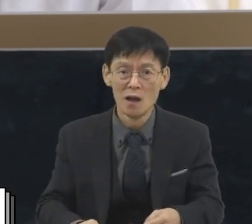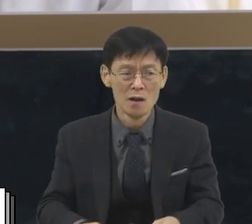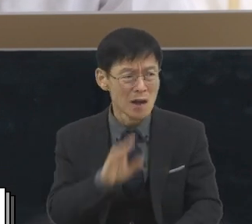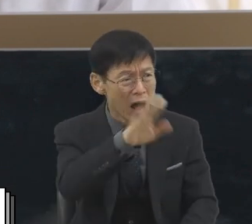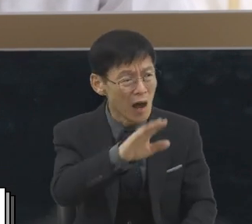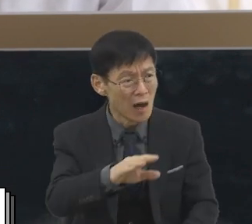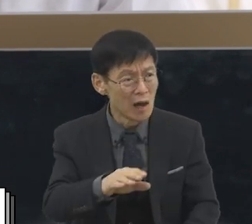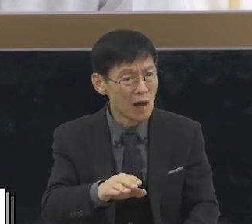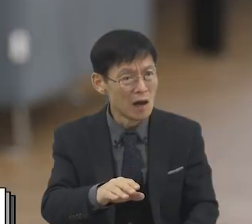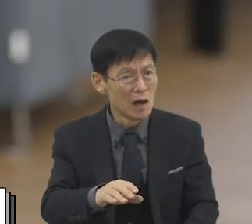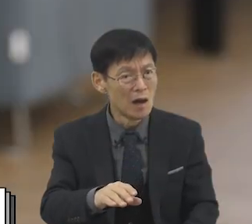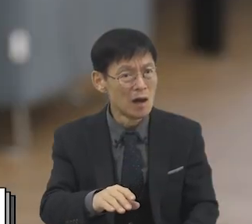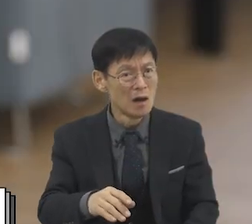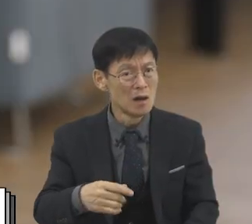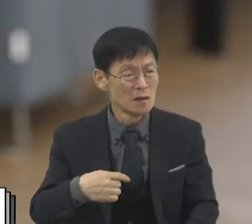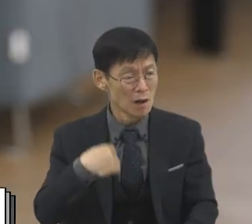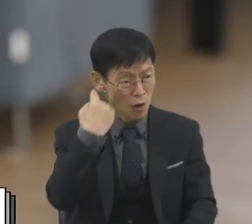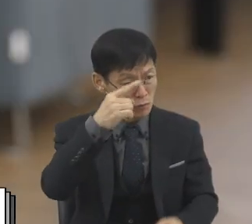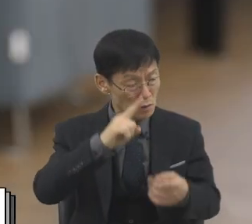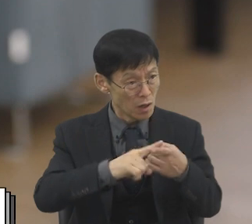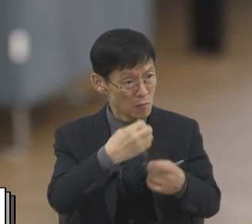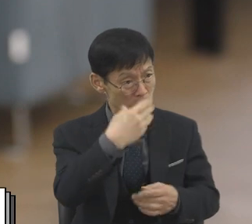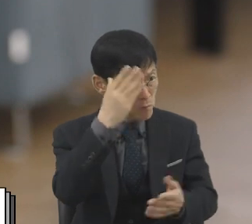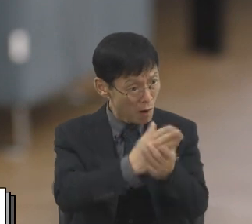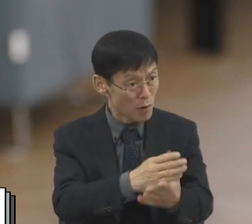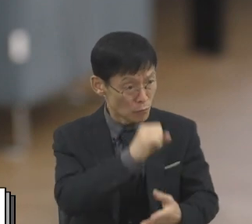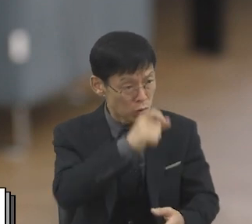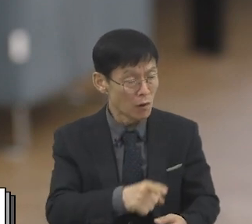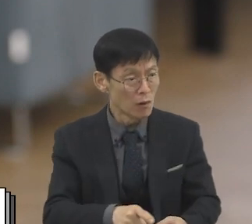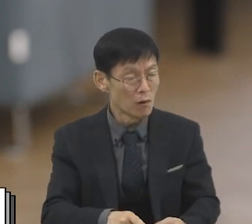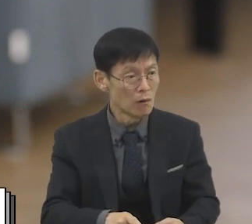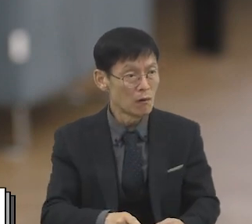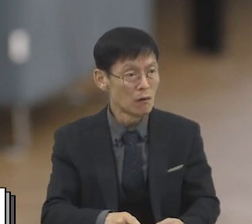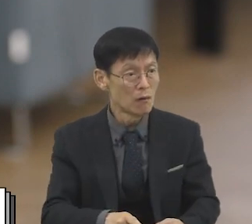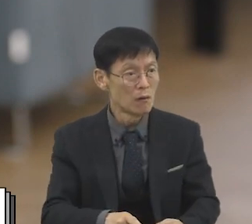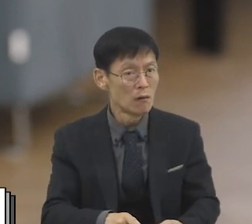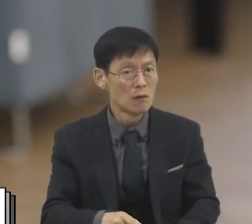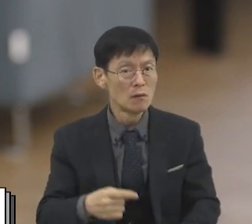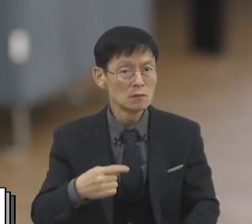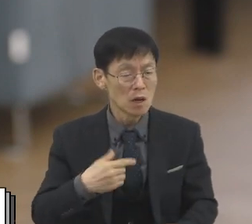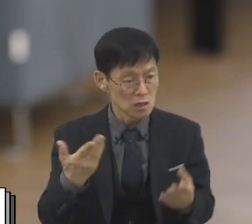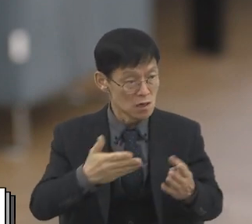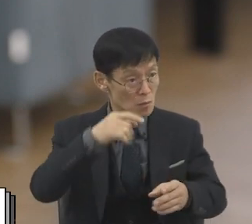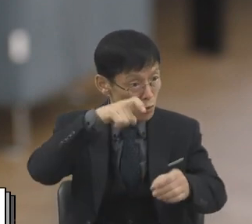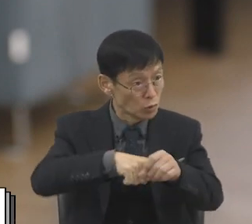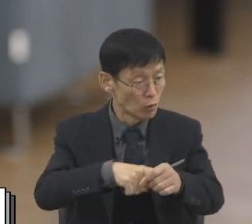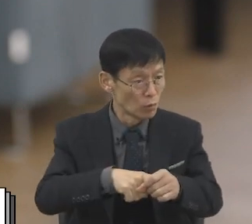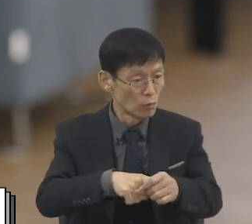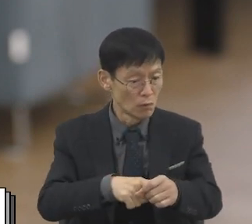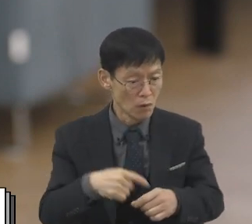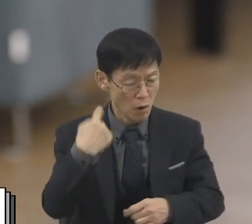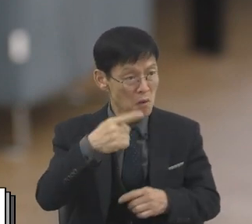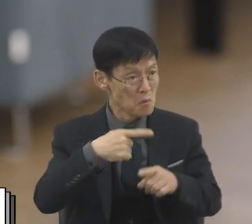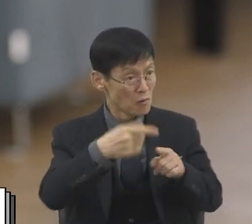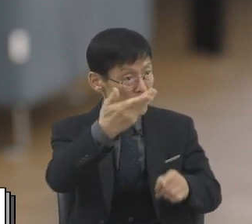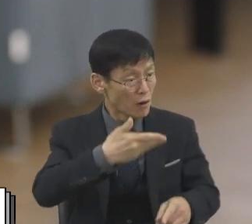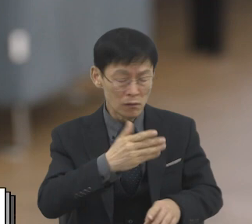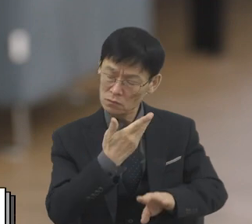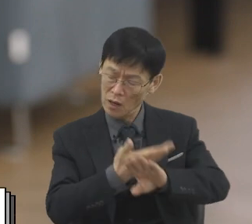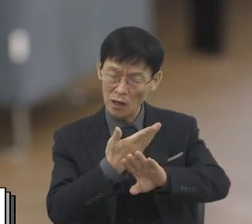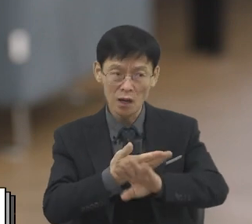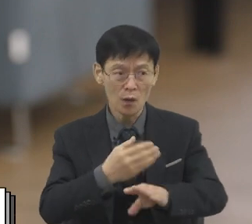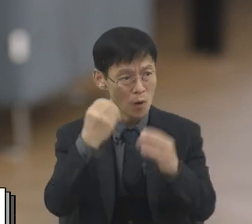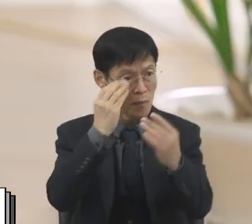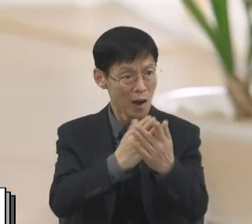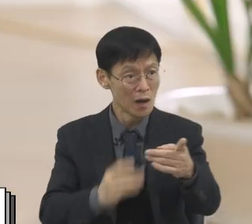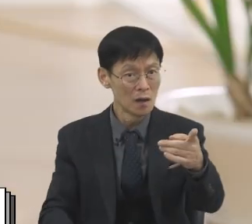성훈 씨, 내 얼굴에 대한 얘기는 하지 않았으면 좋겠어요. 나는 일을 하러 온 거지 외모에 대해 평가받으러 온 게